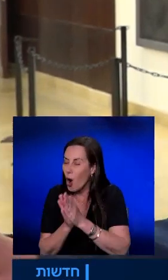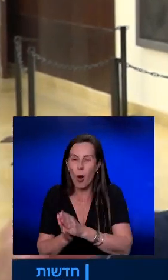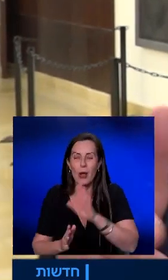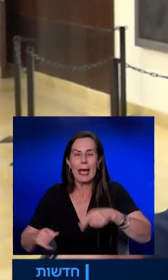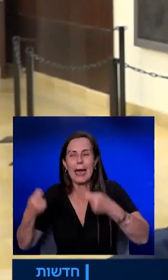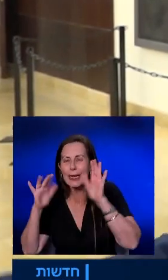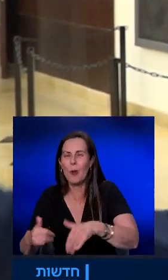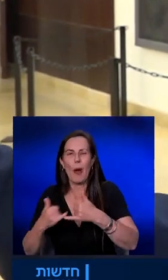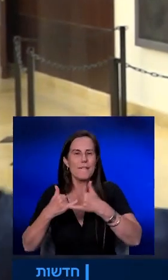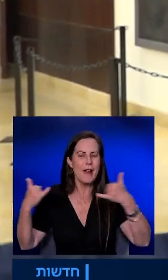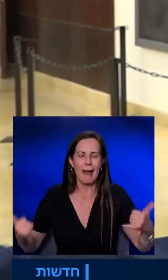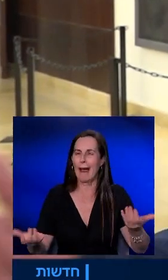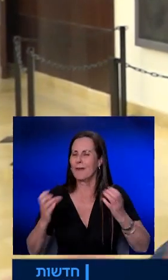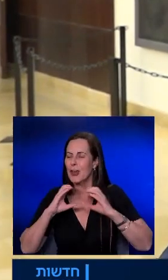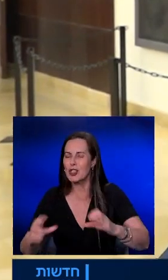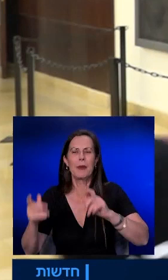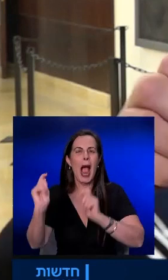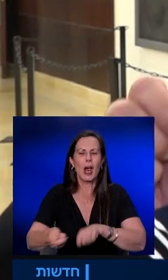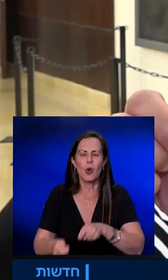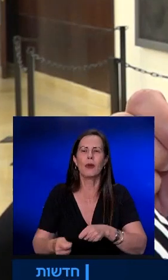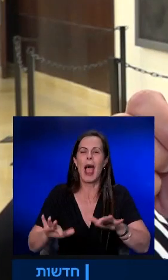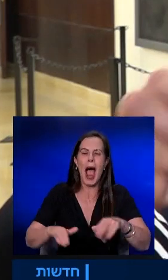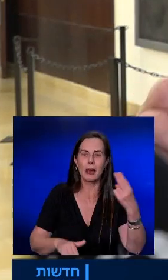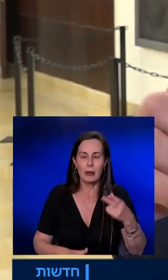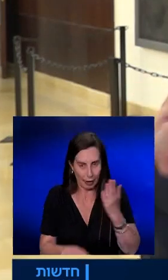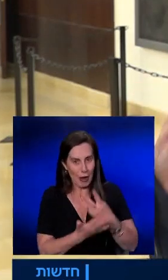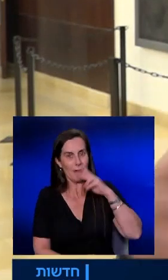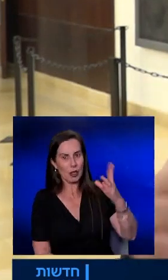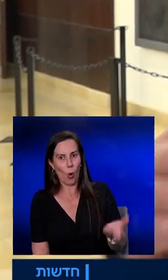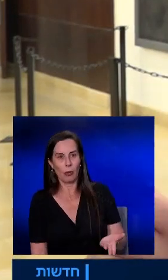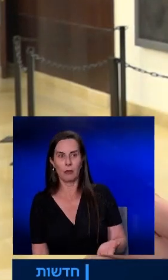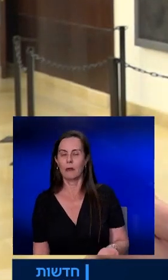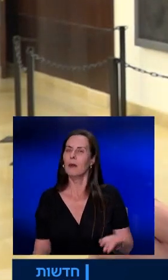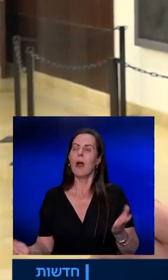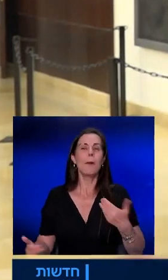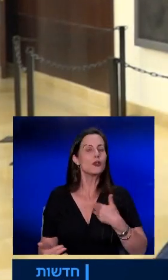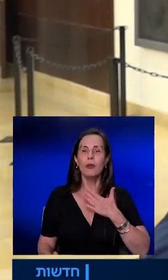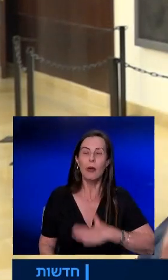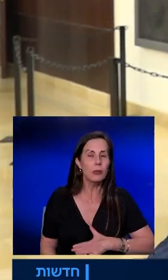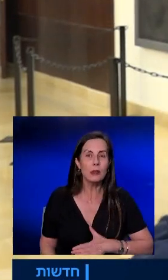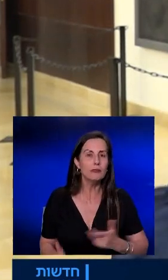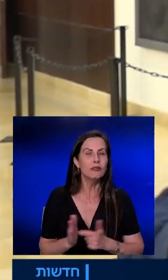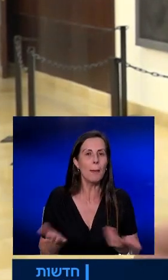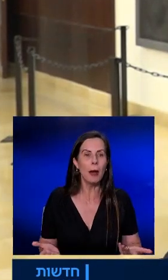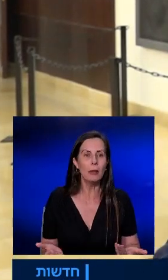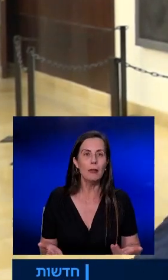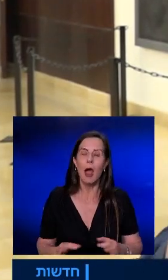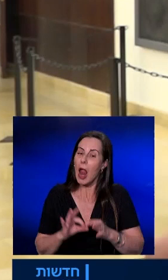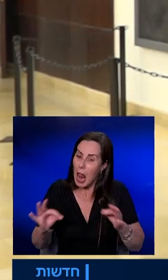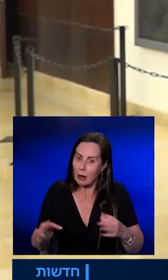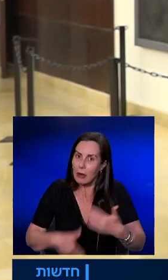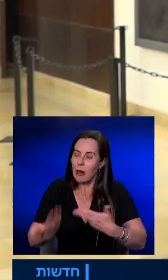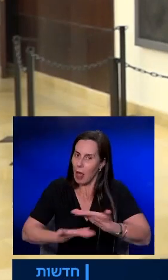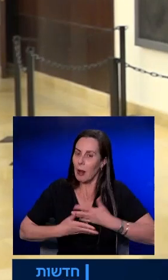חינוך, רווחה, תשתיות, חקלאות, הייטק. אבל זה הבטיחו לכם כבר. Okay. עכשיו, מה שאנחנו ביקשנו, להתחיל להתניע